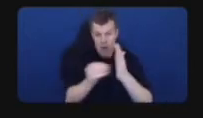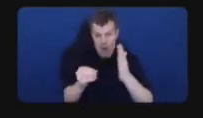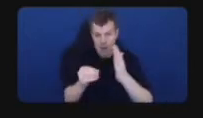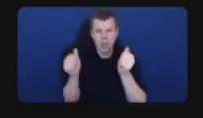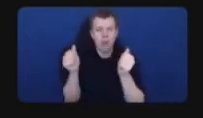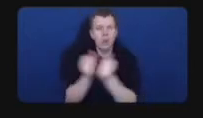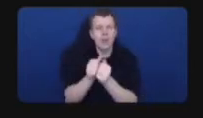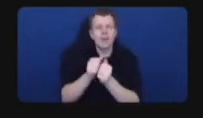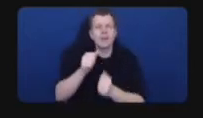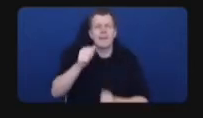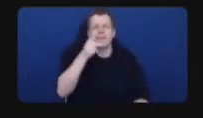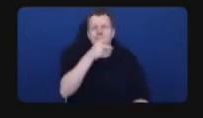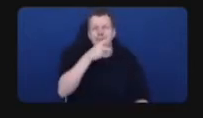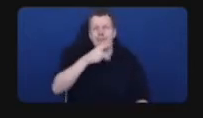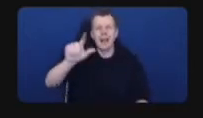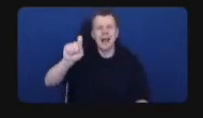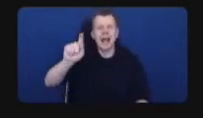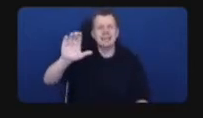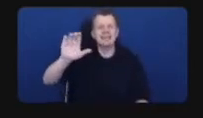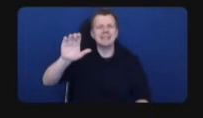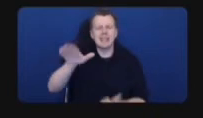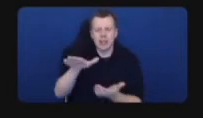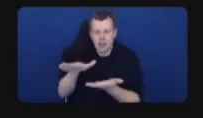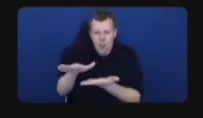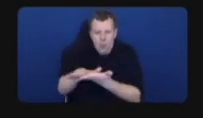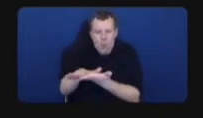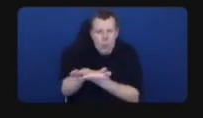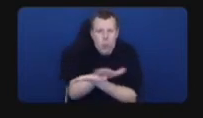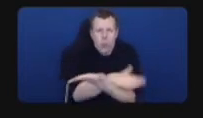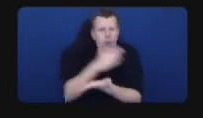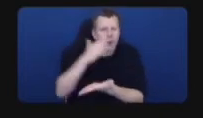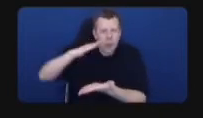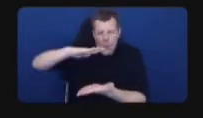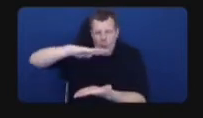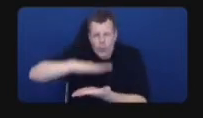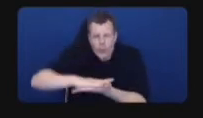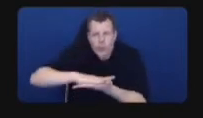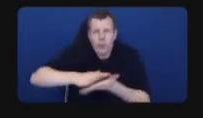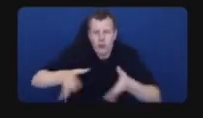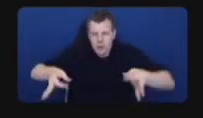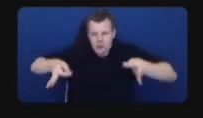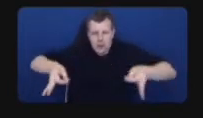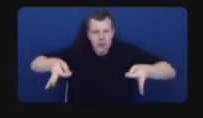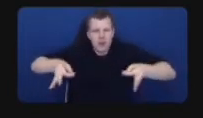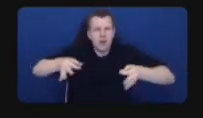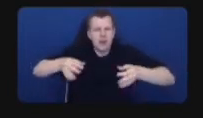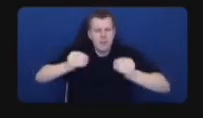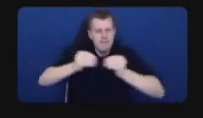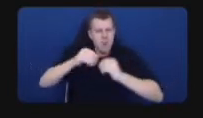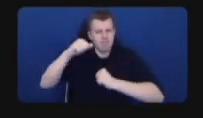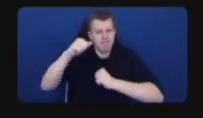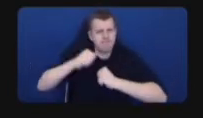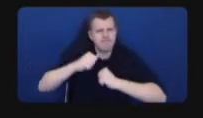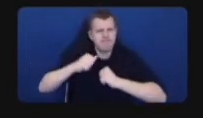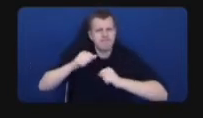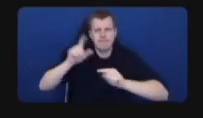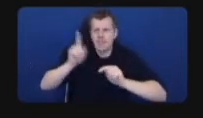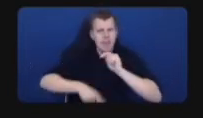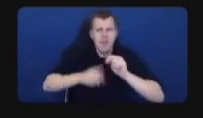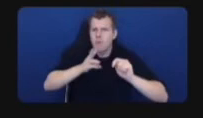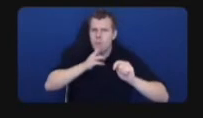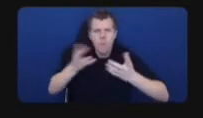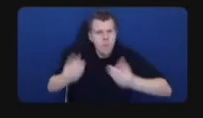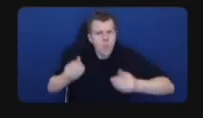我自己的本人做法呢，我把这些文件呢拿到店里面去，让他们是用打上玻璃膜，这样的话就是一